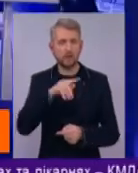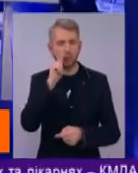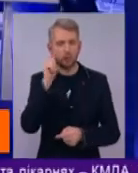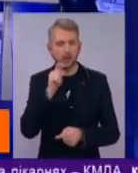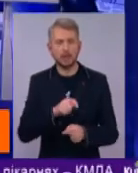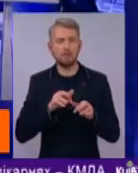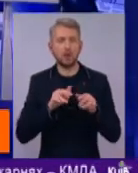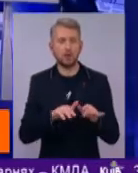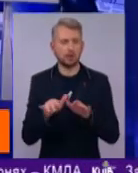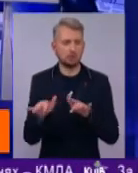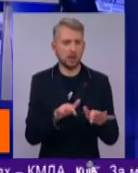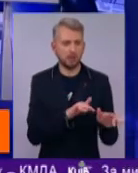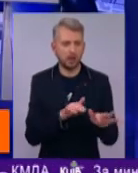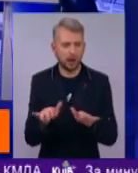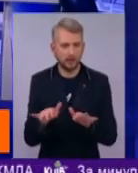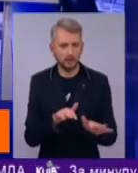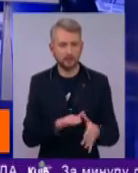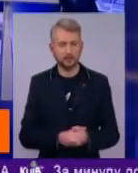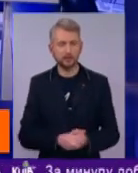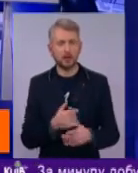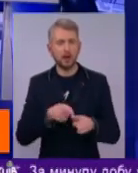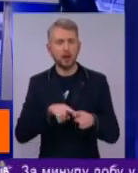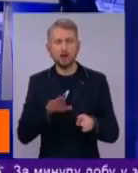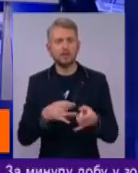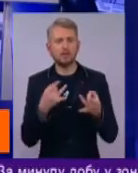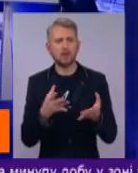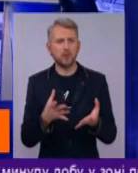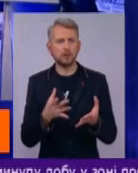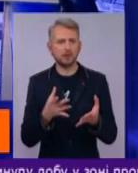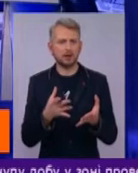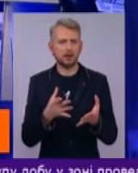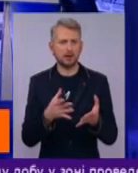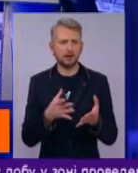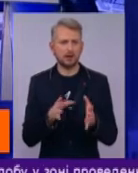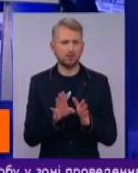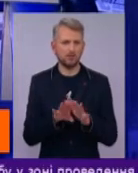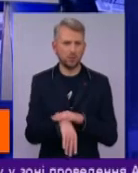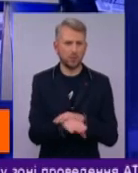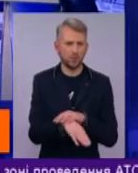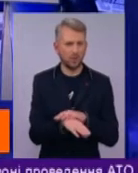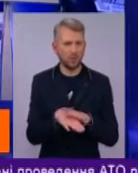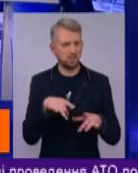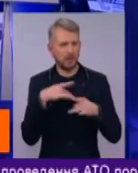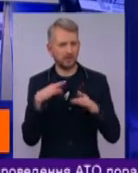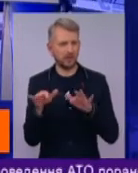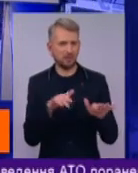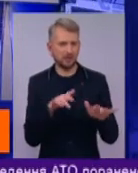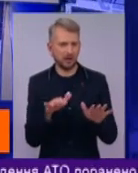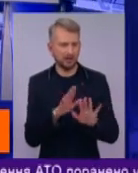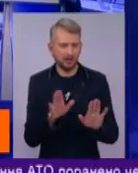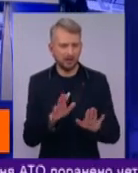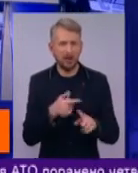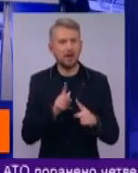Украине проходят мероприятия. Это не просто праздное и праздничное мероприятие.